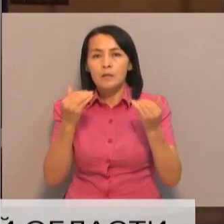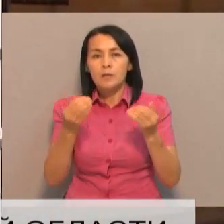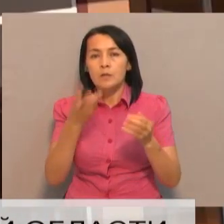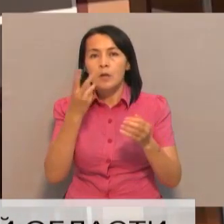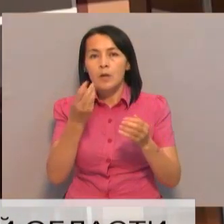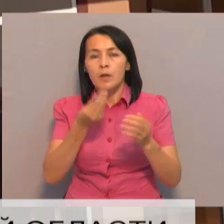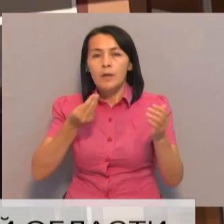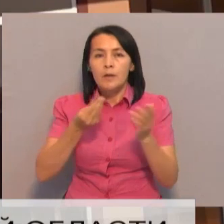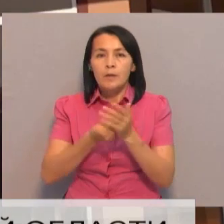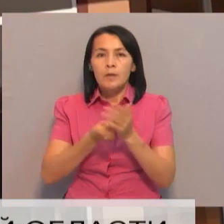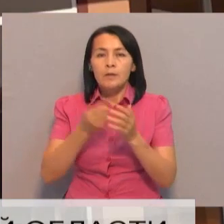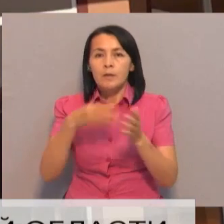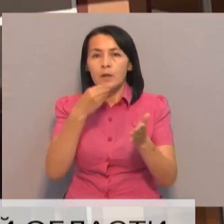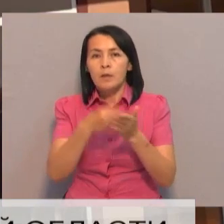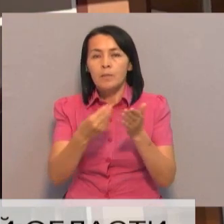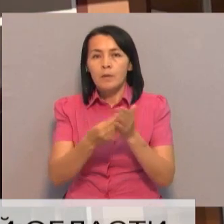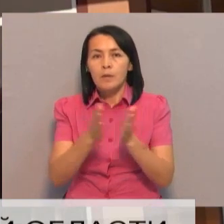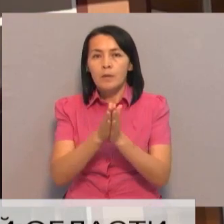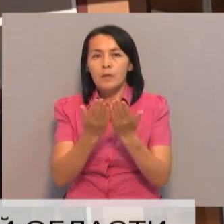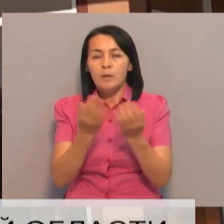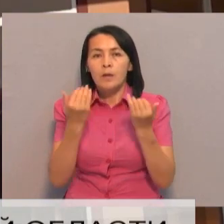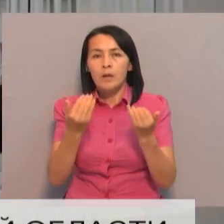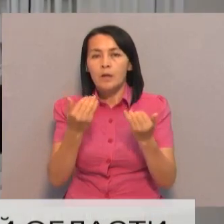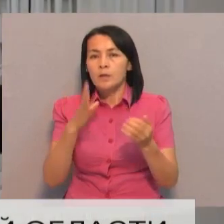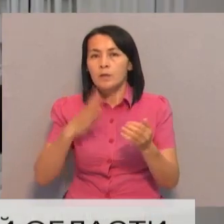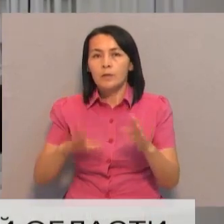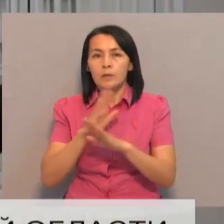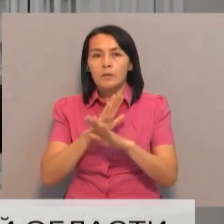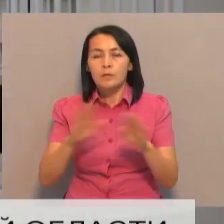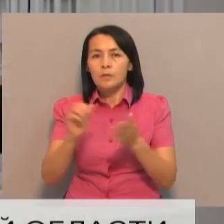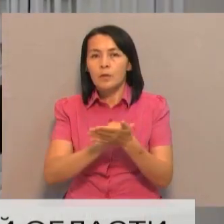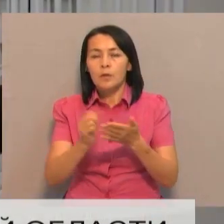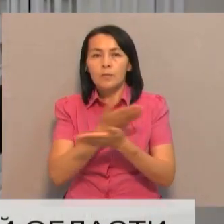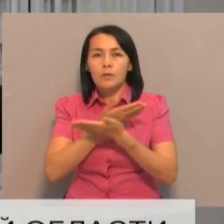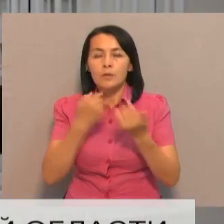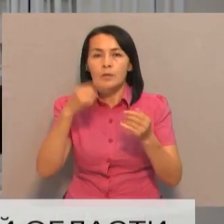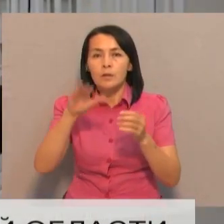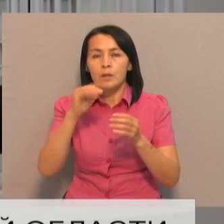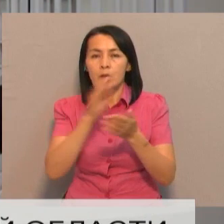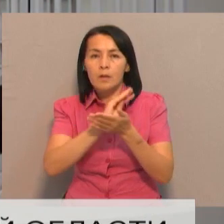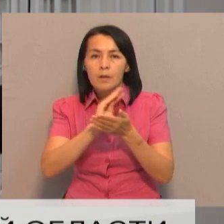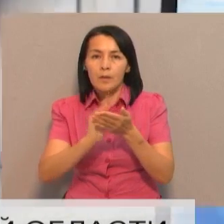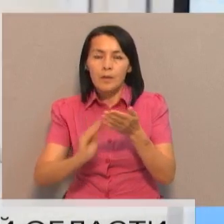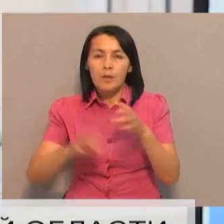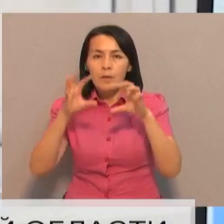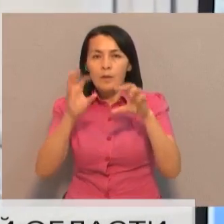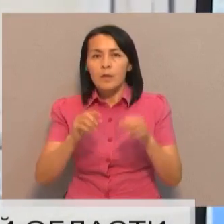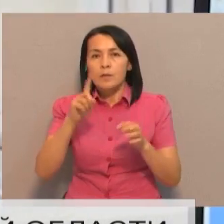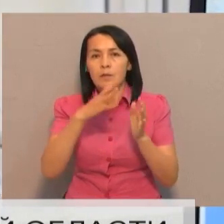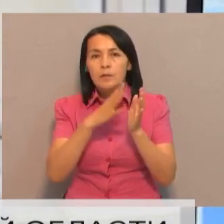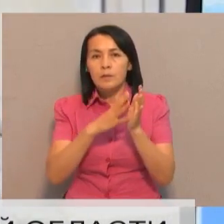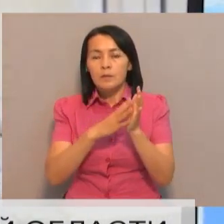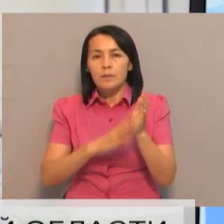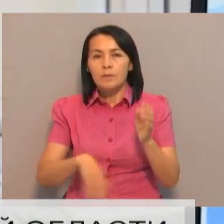крупную сумму денег на покупку диплома, однако так и не дождалась документа. Данный факт зарегистрировали по статье